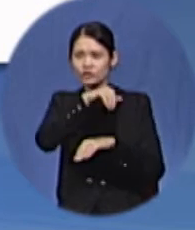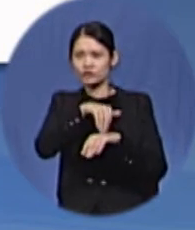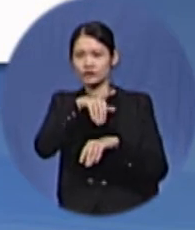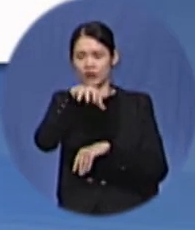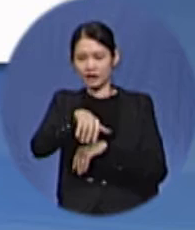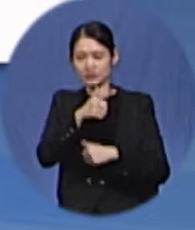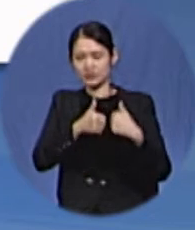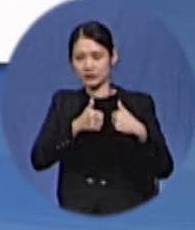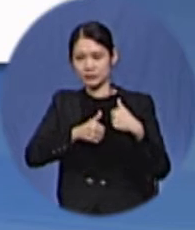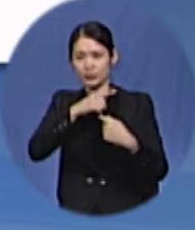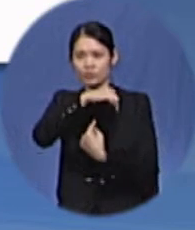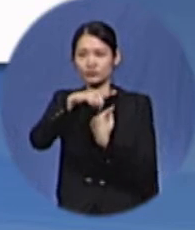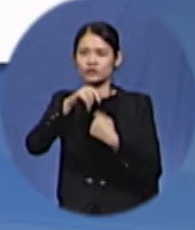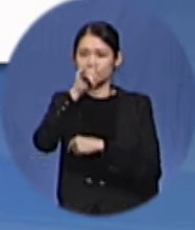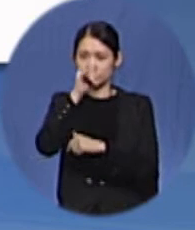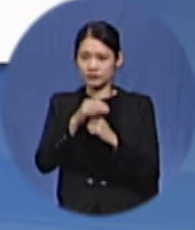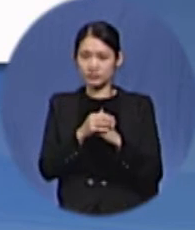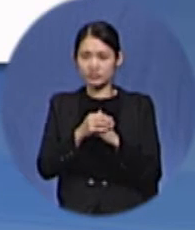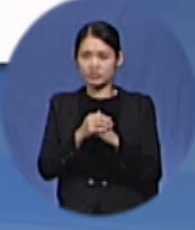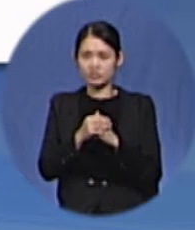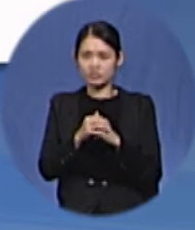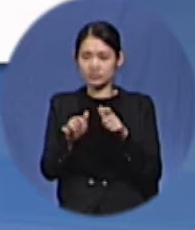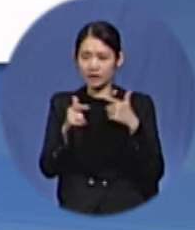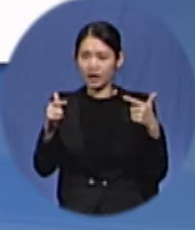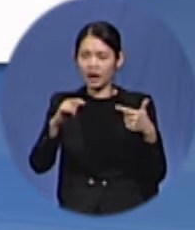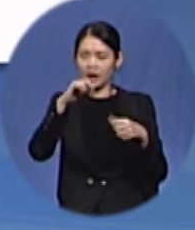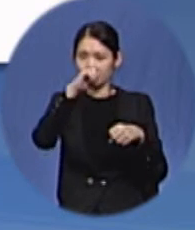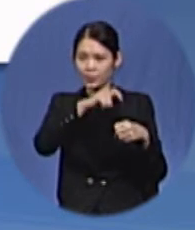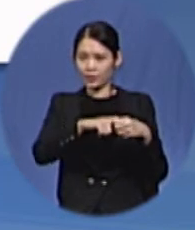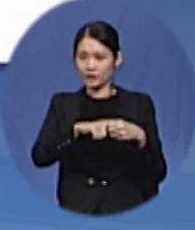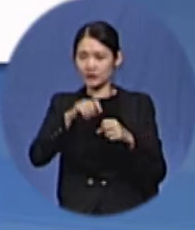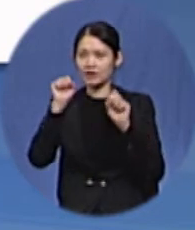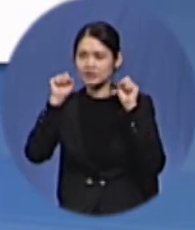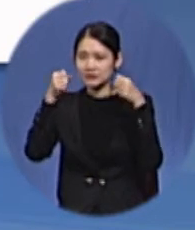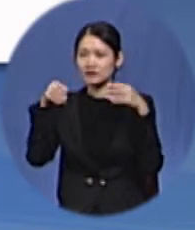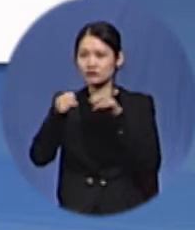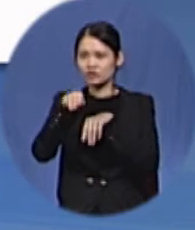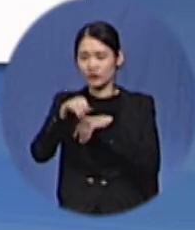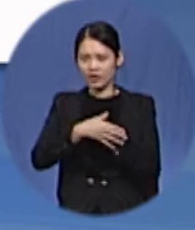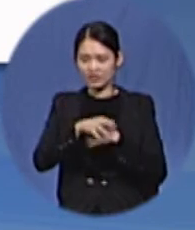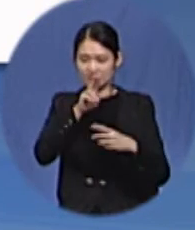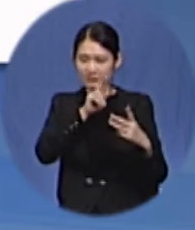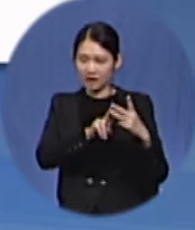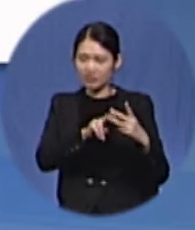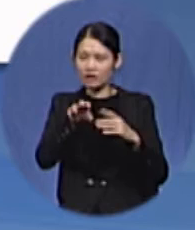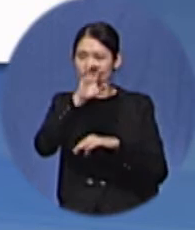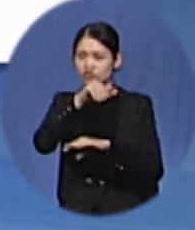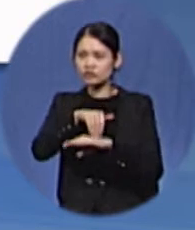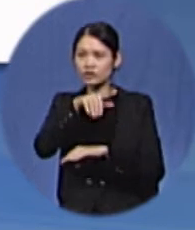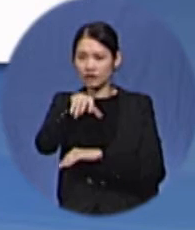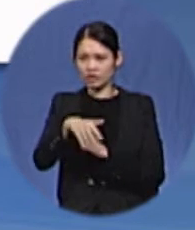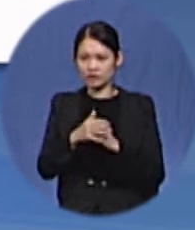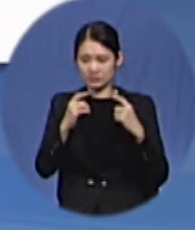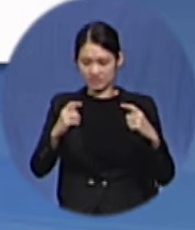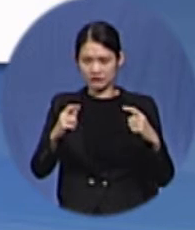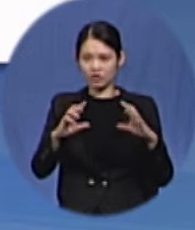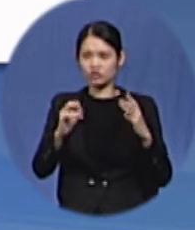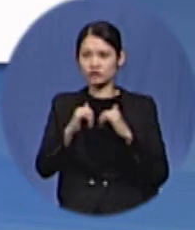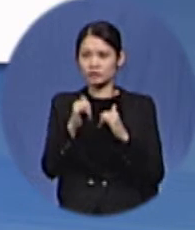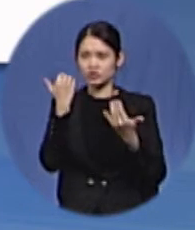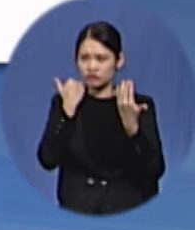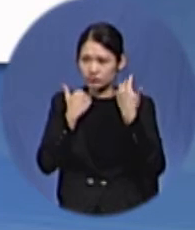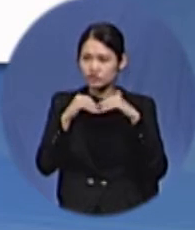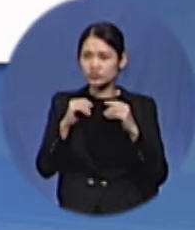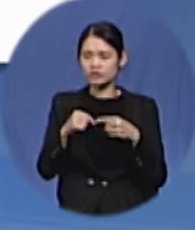운영한다고 밝혔습니다. 다목적 체육관과 사격 훈련장 등을 갖춘 센터와 훈련장은 지역 주민이라면